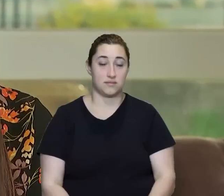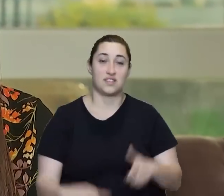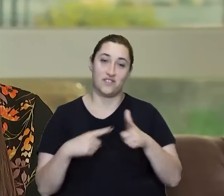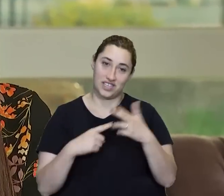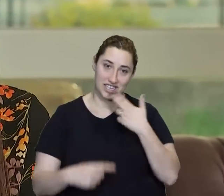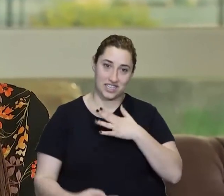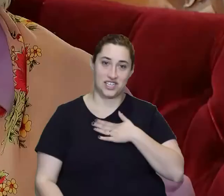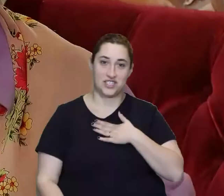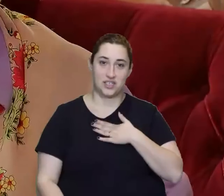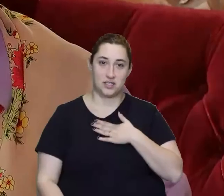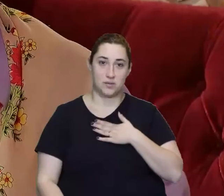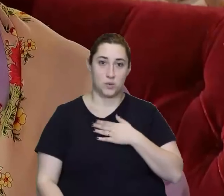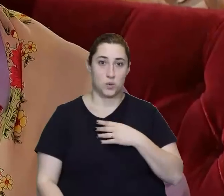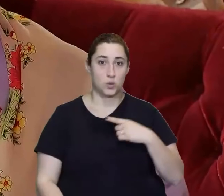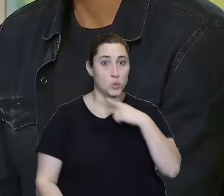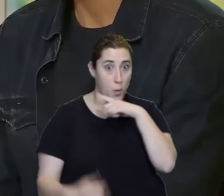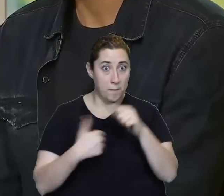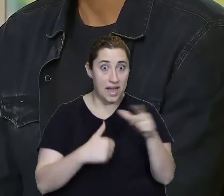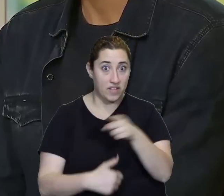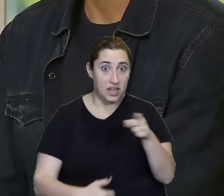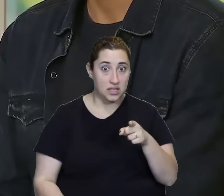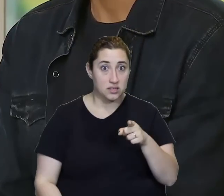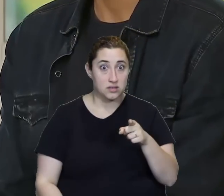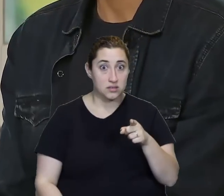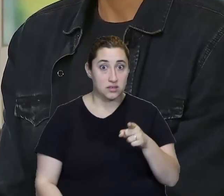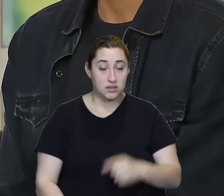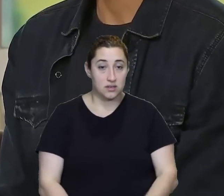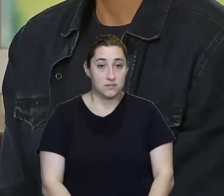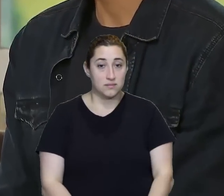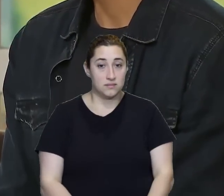Fikriye teyzeciğim. Yoksa zorla mı aldı seni?